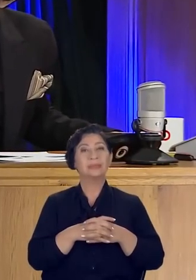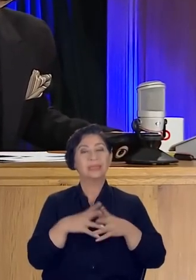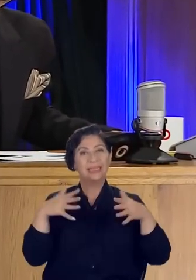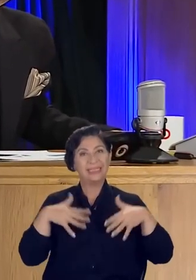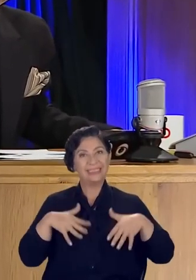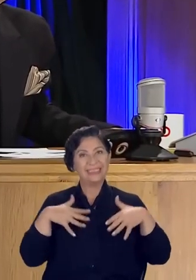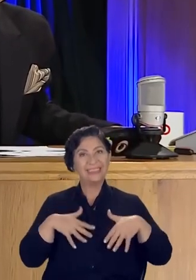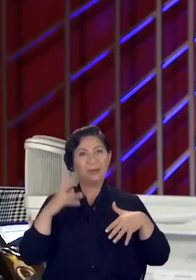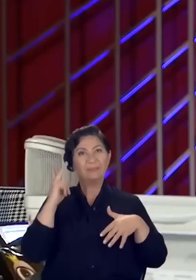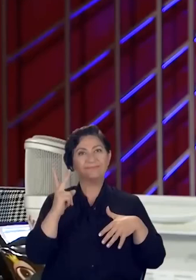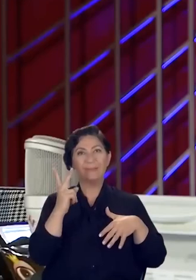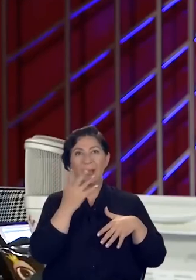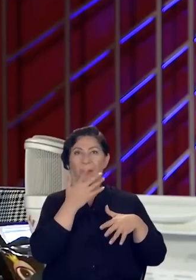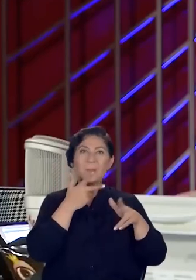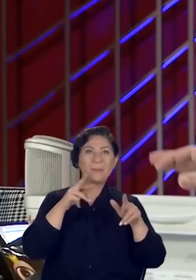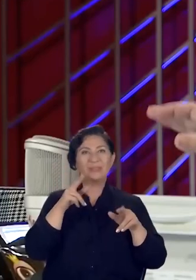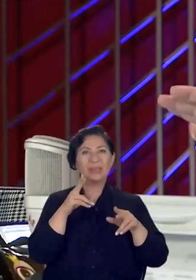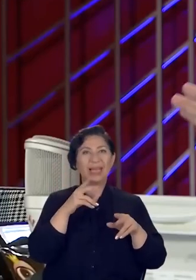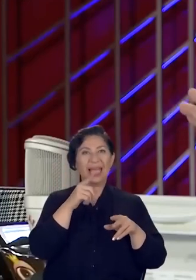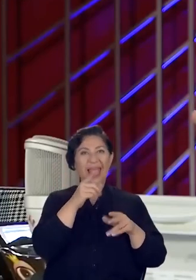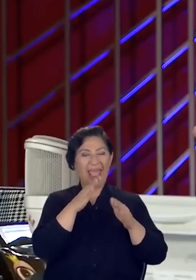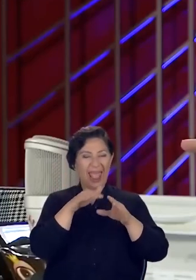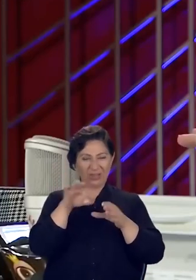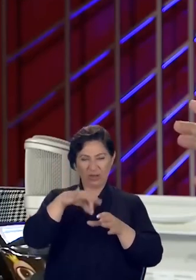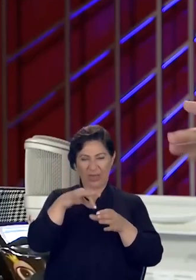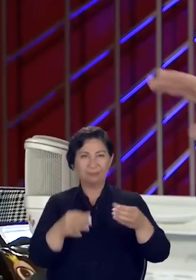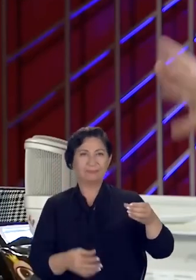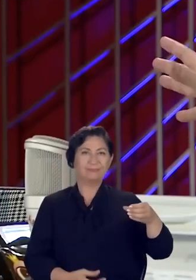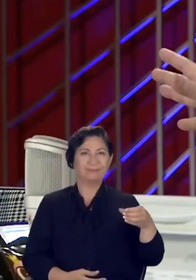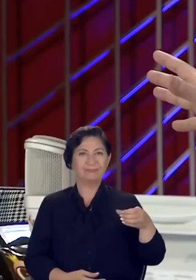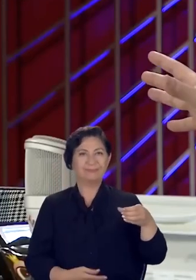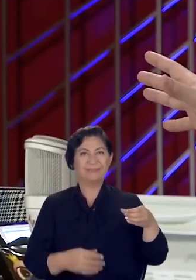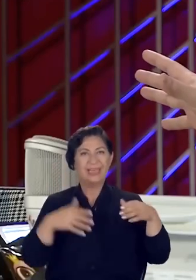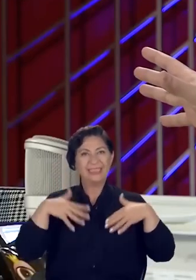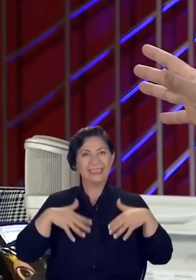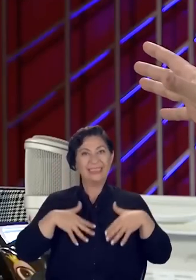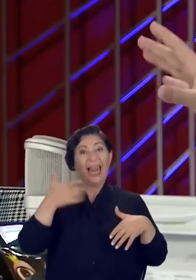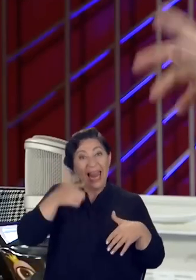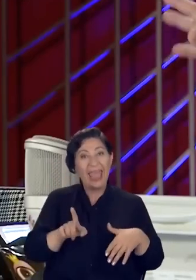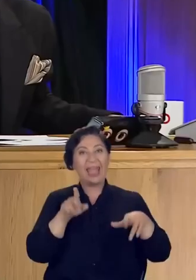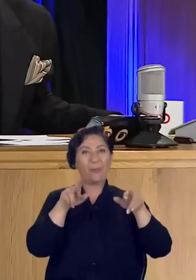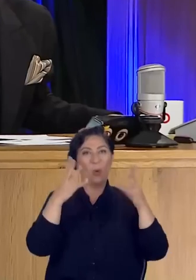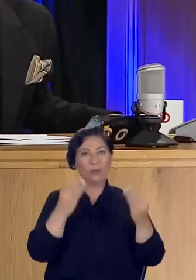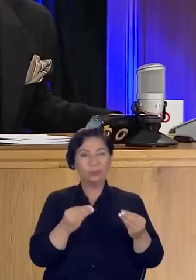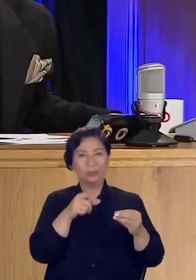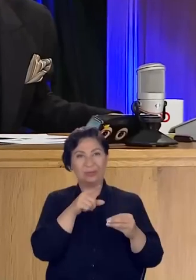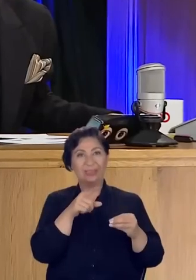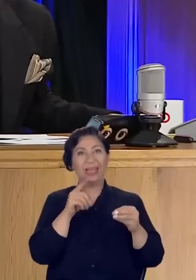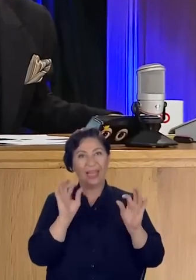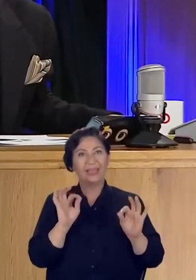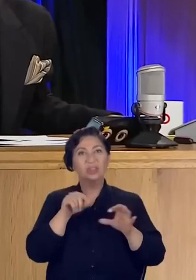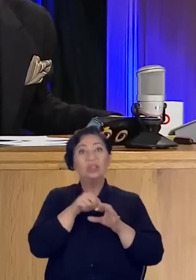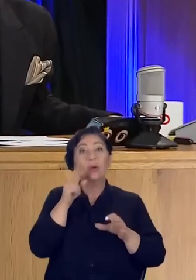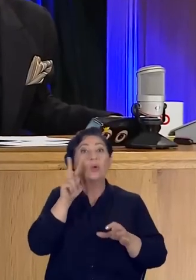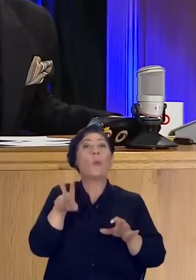Rizeli tiplemeleriniz var. Evet. Elinize bir çay bardağı alınca buna geçiyorsunuz. Evet. Öyle bir şey oluyor sizde. Çay